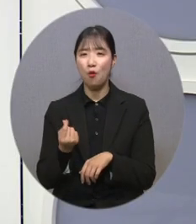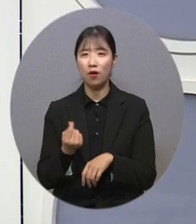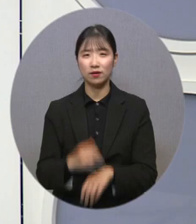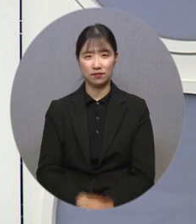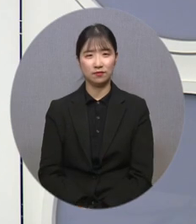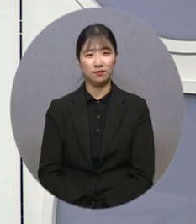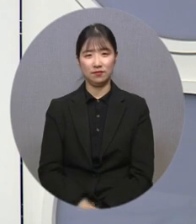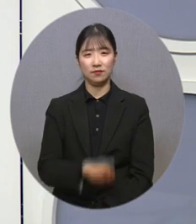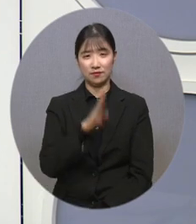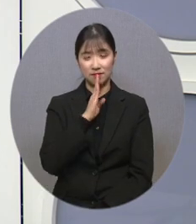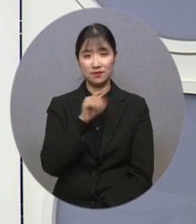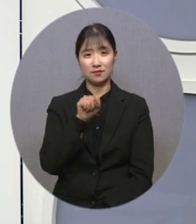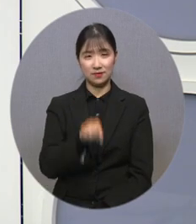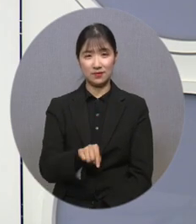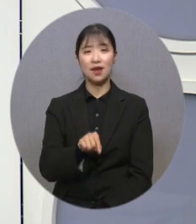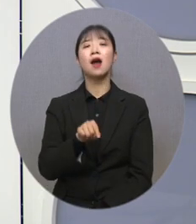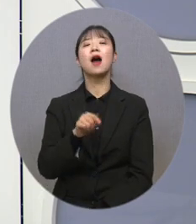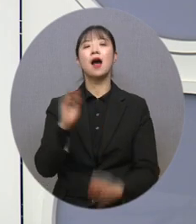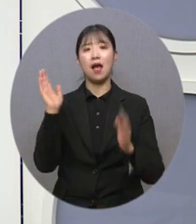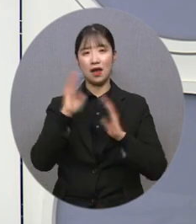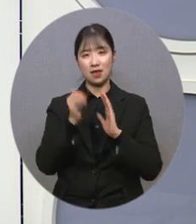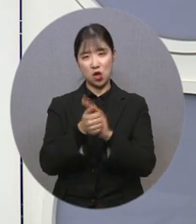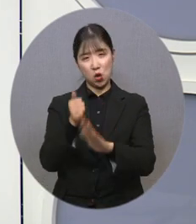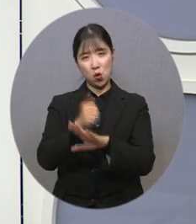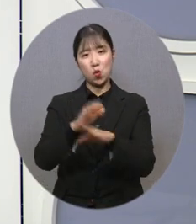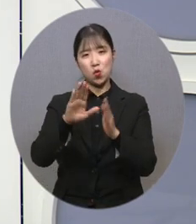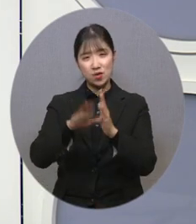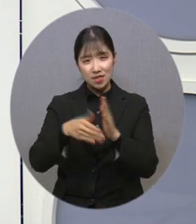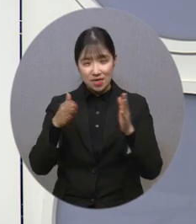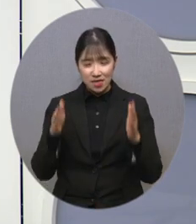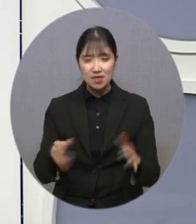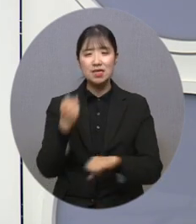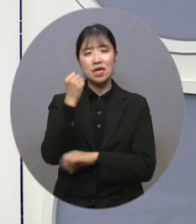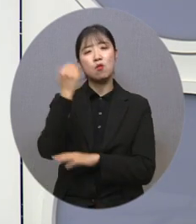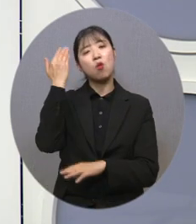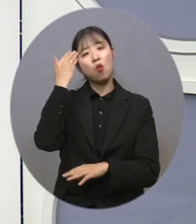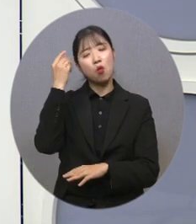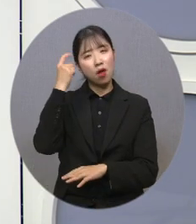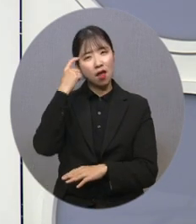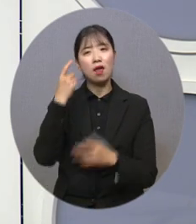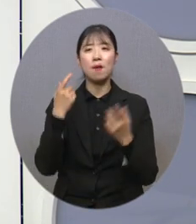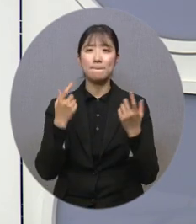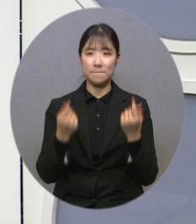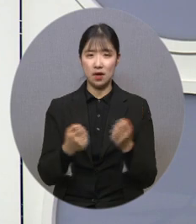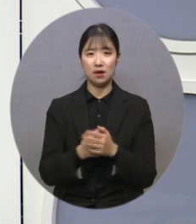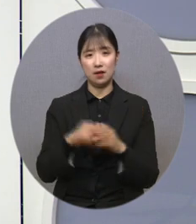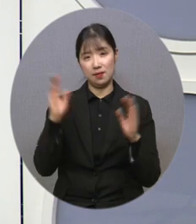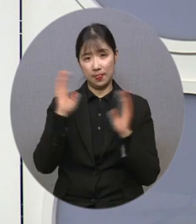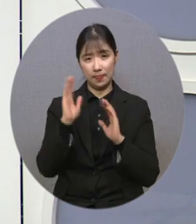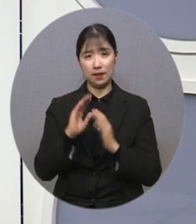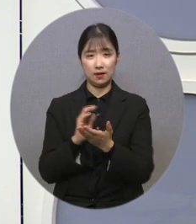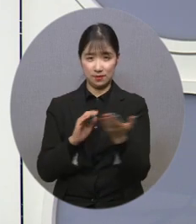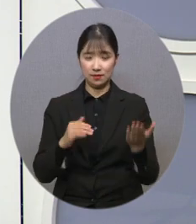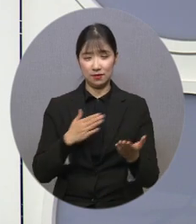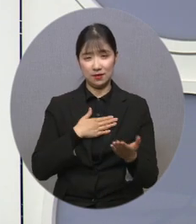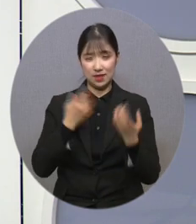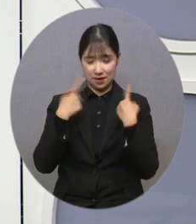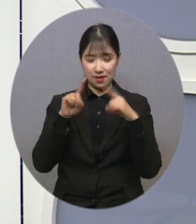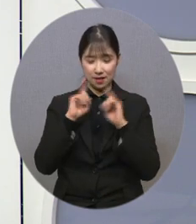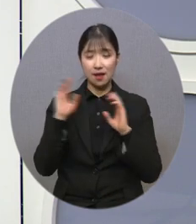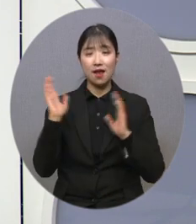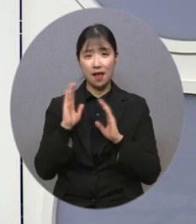그게 지금 예. 말씀드린 학생 성공 시대의 기본 개념입니다. 아. 그래서 학생들이 저희